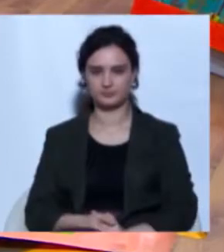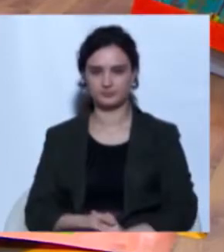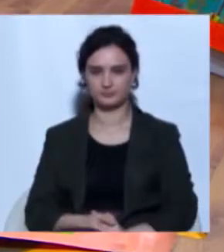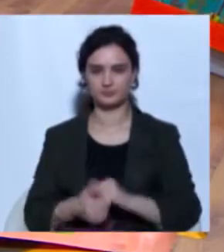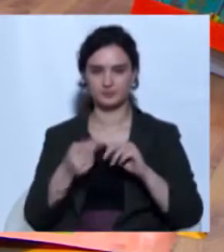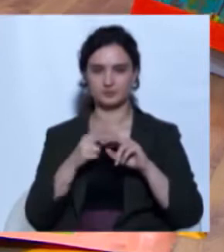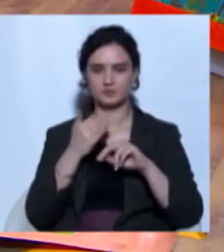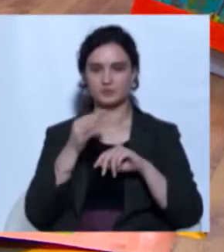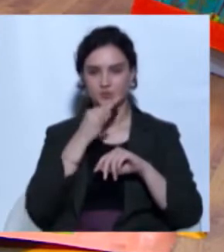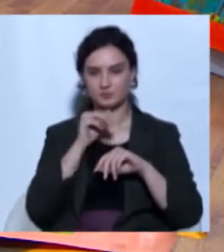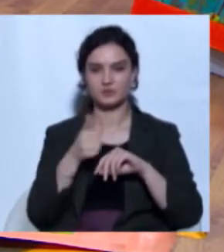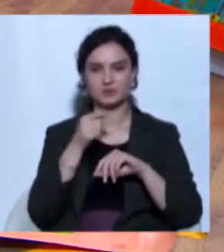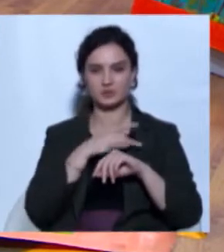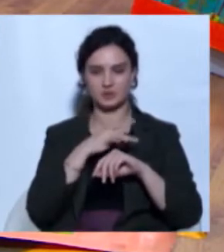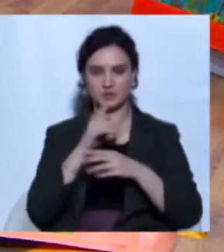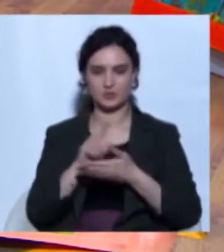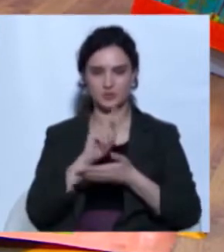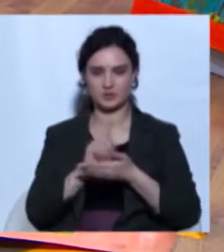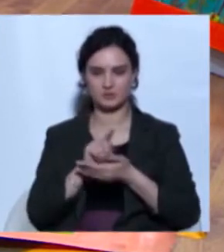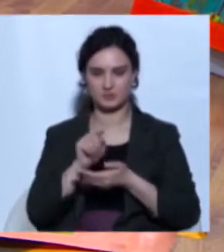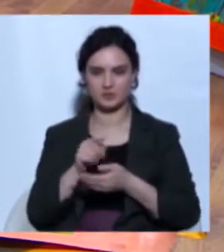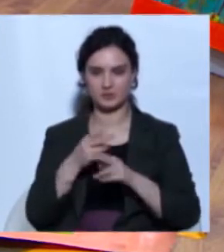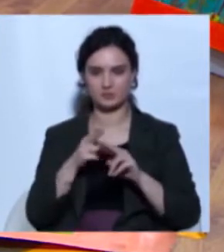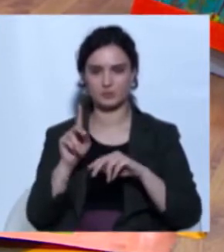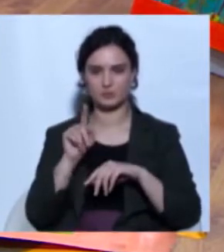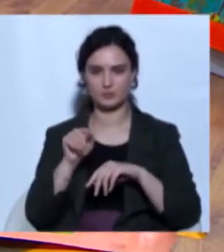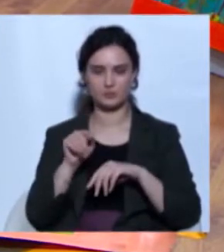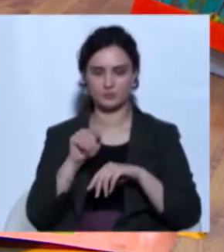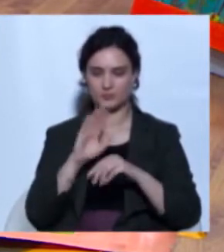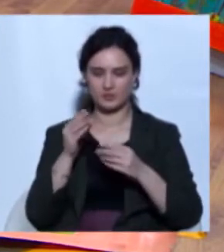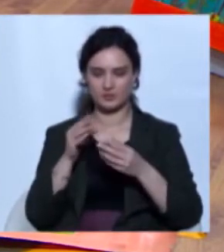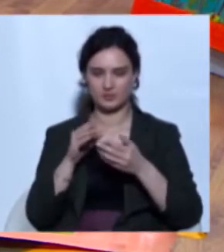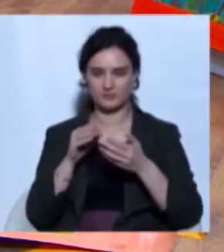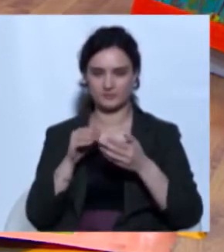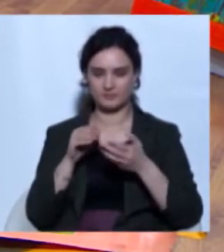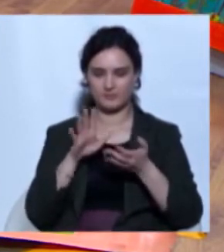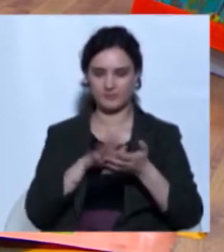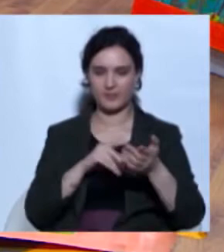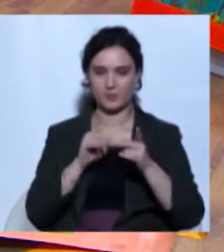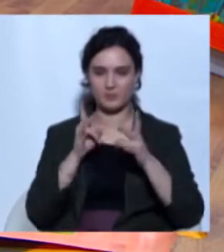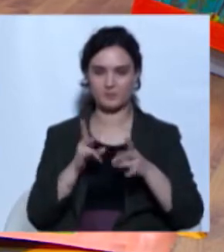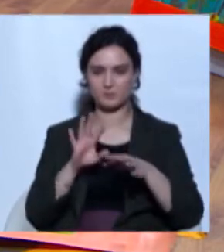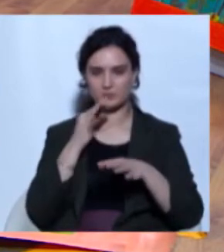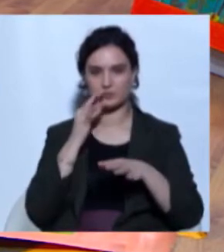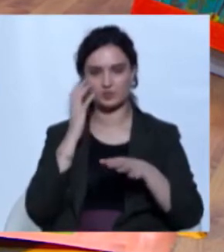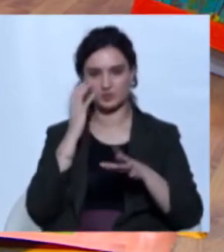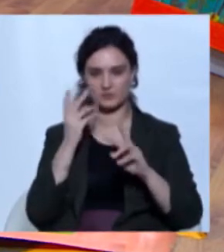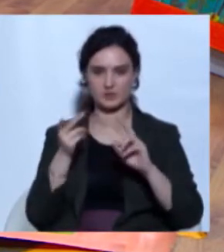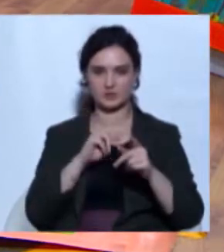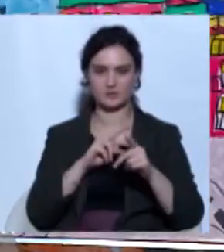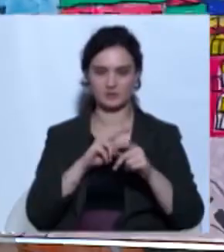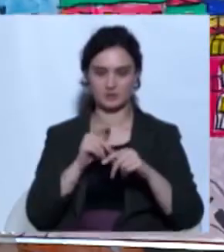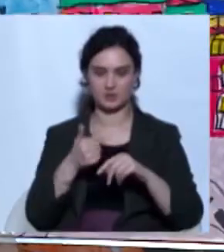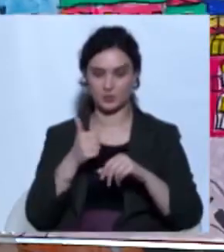Ამისას ჯერ ავიღებ თეთრს აუცილებლად, იმიტომ რომ არ დაგვესვაროს ფუნჯი და მე რა შავზე გადავიდეთ. Აბა